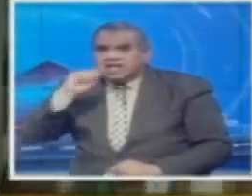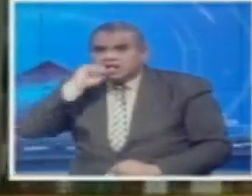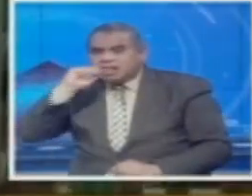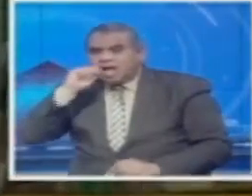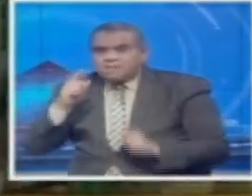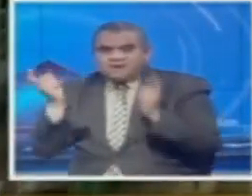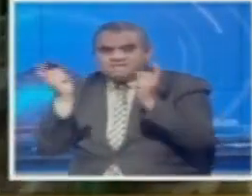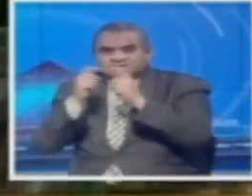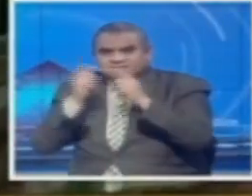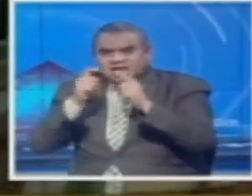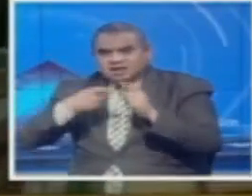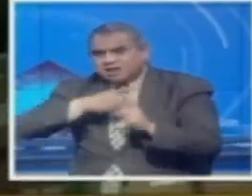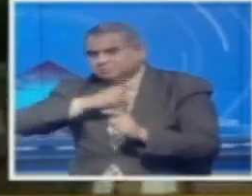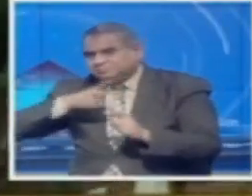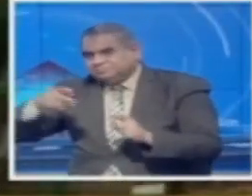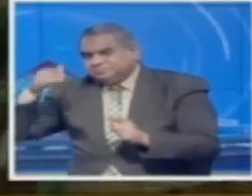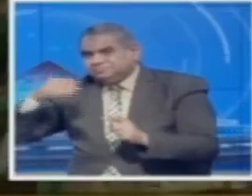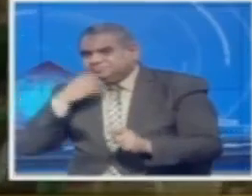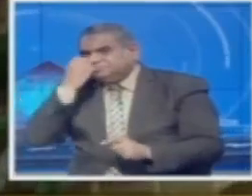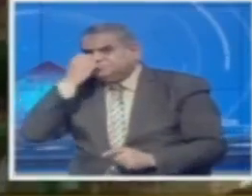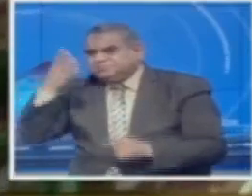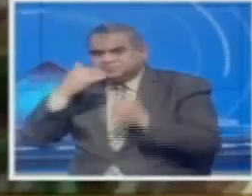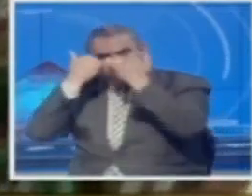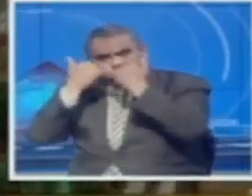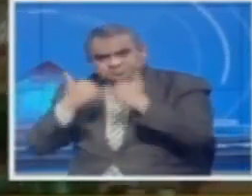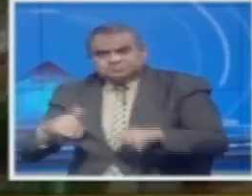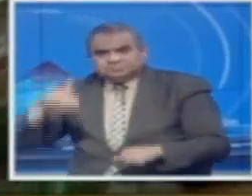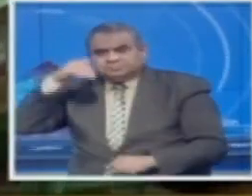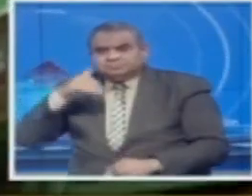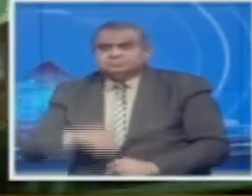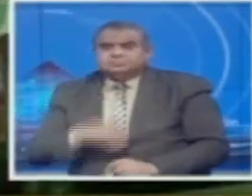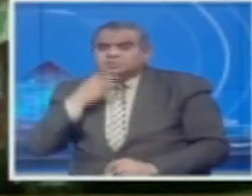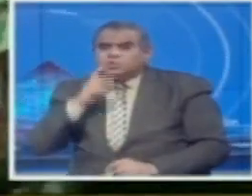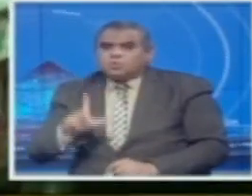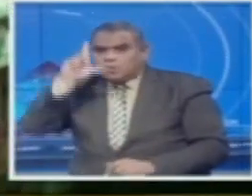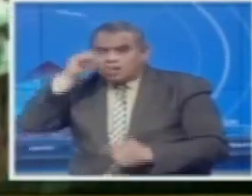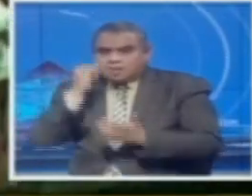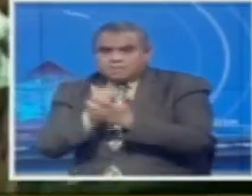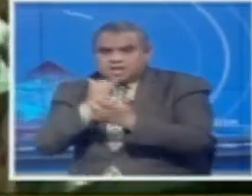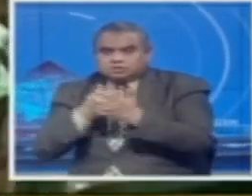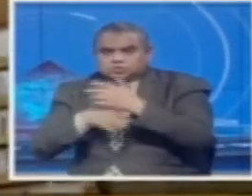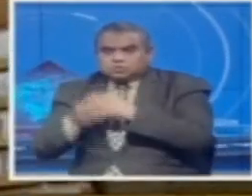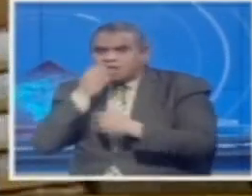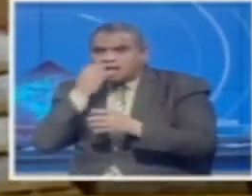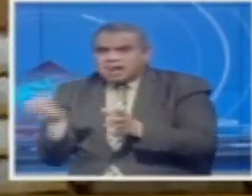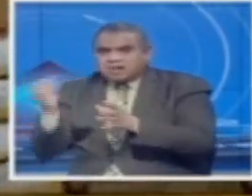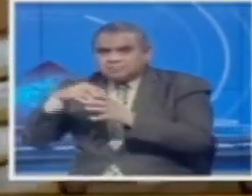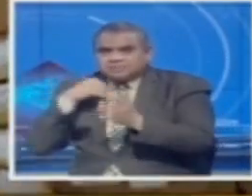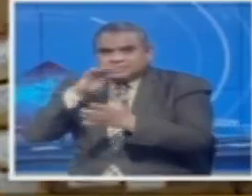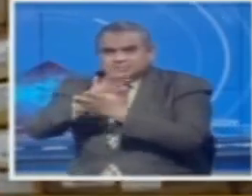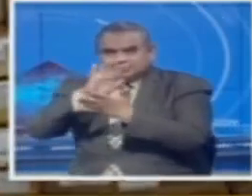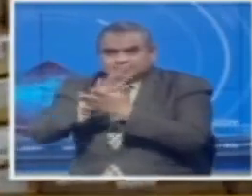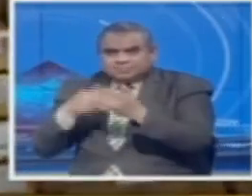ودواجن ومصنعاتها غير صالحة للاستهلاك الآدمي بحوزة المسؤول عن مصنع لتعبئة وإنتاج السلع